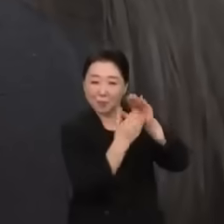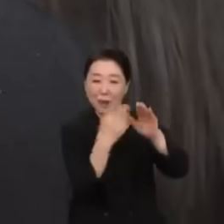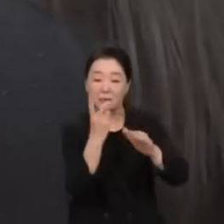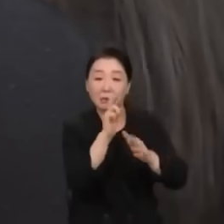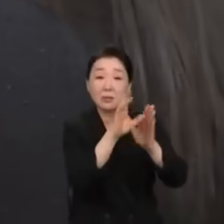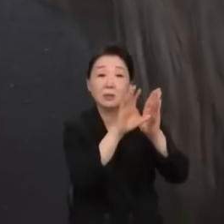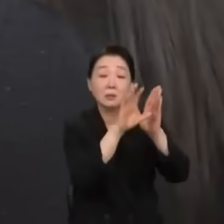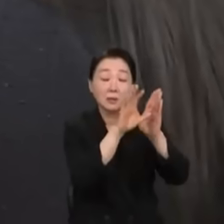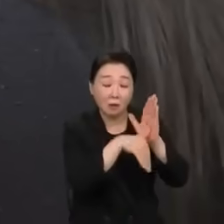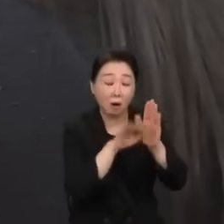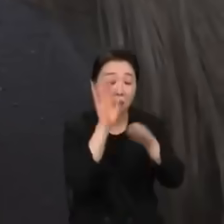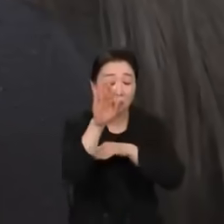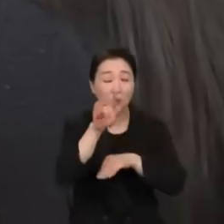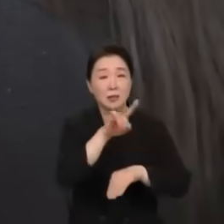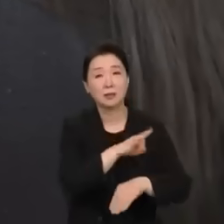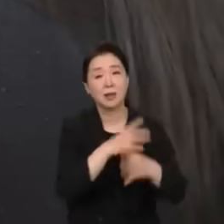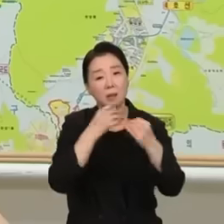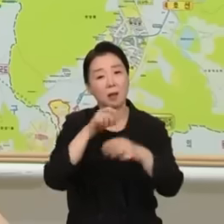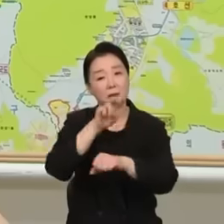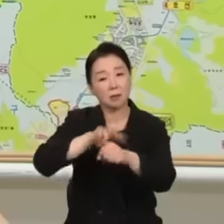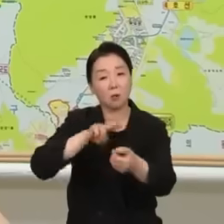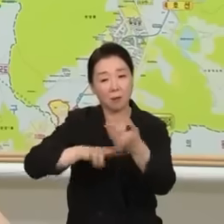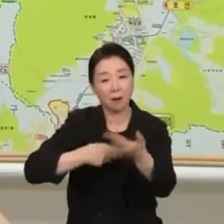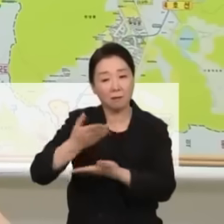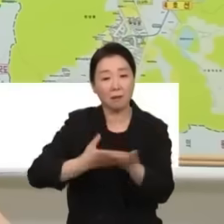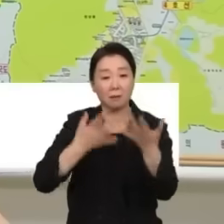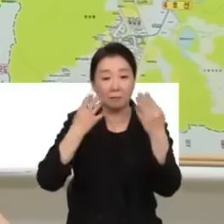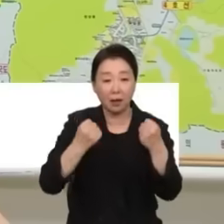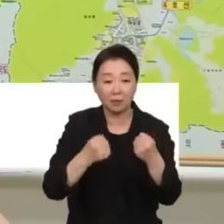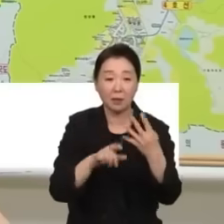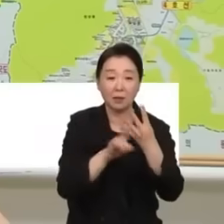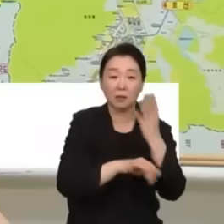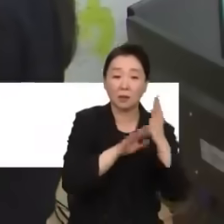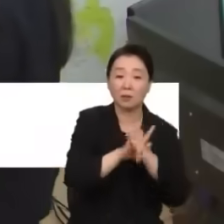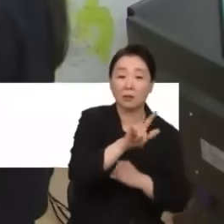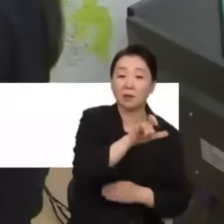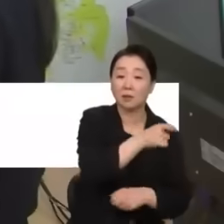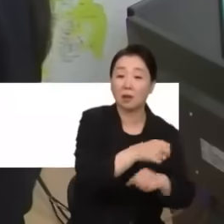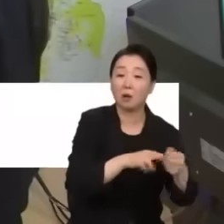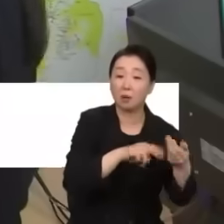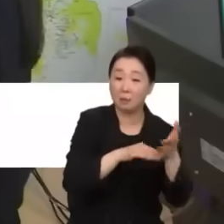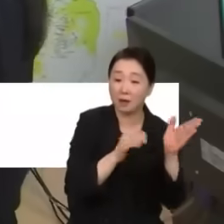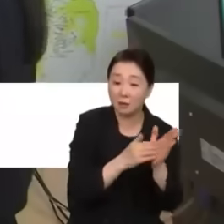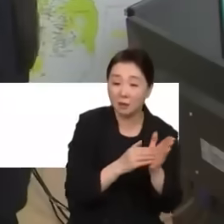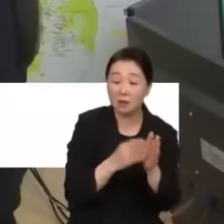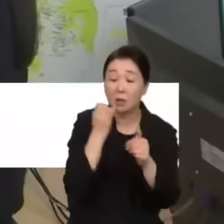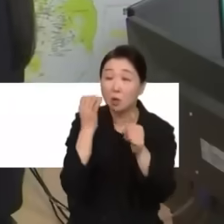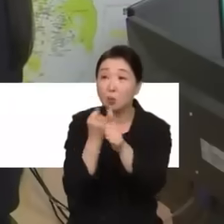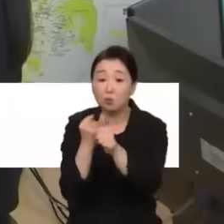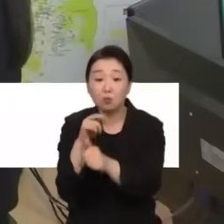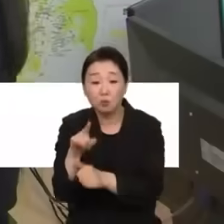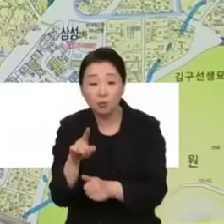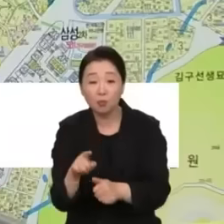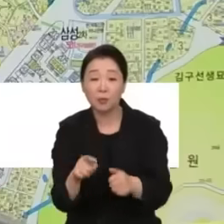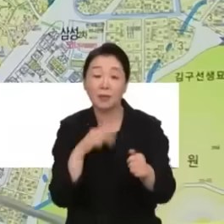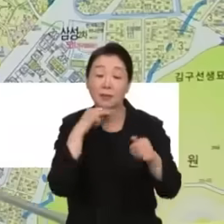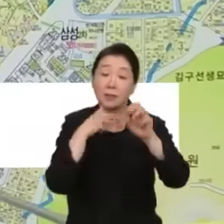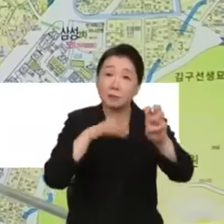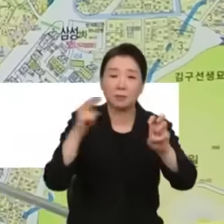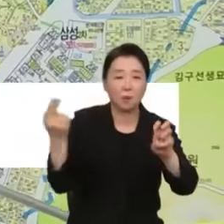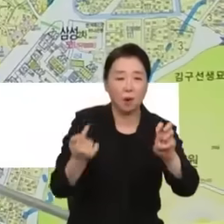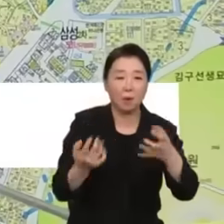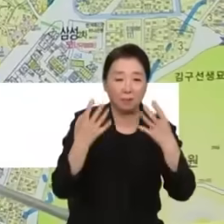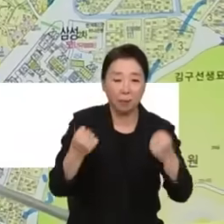2021년 이후 가장 많습니다 4월 달에 15개가 오래 됐더라고요 신혼 부부들 30대 많이